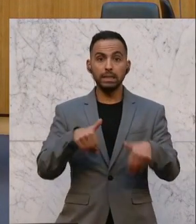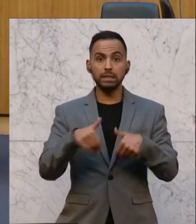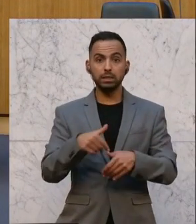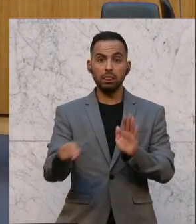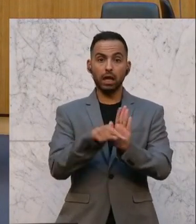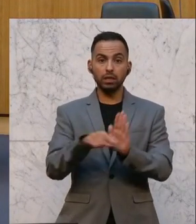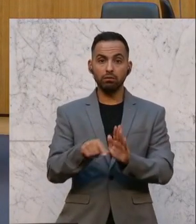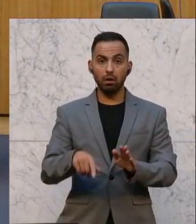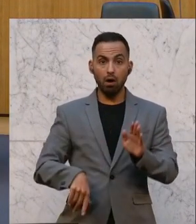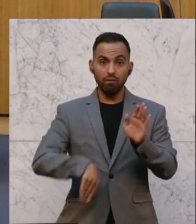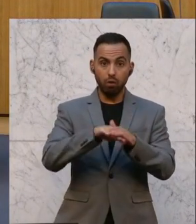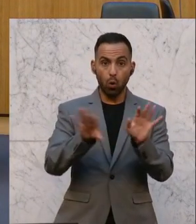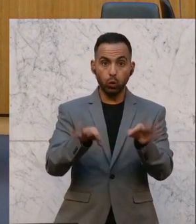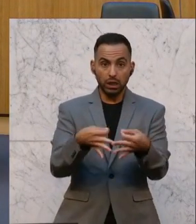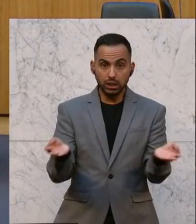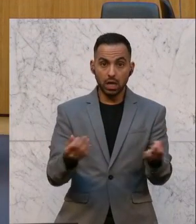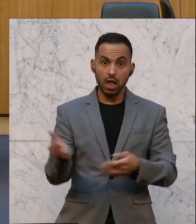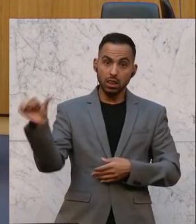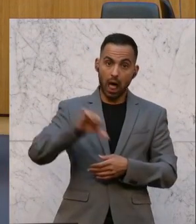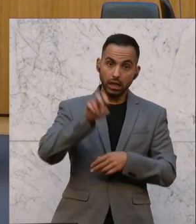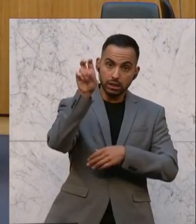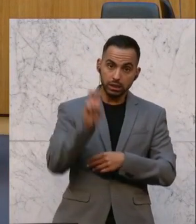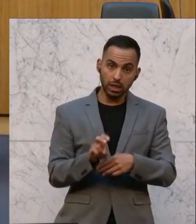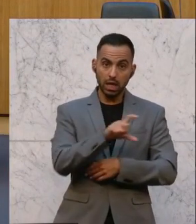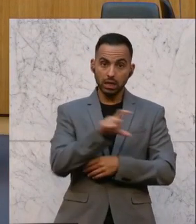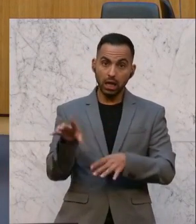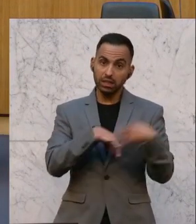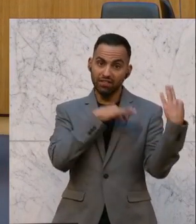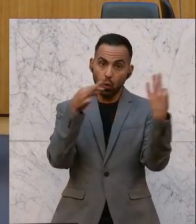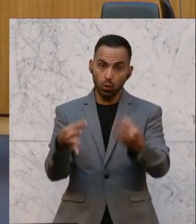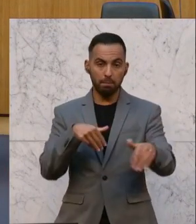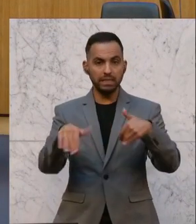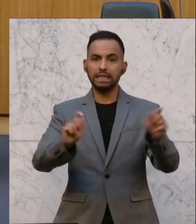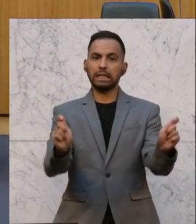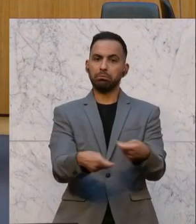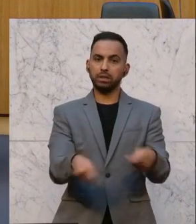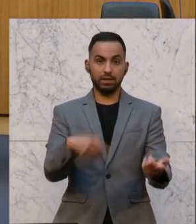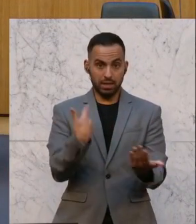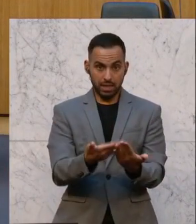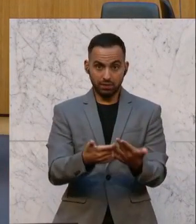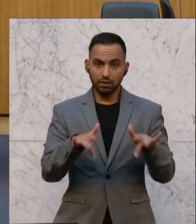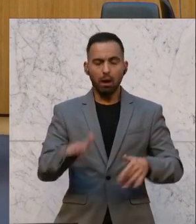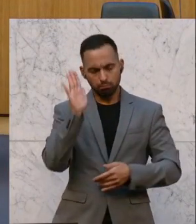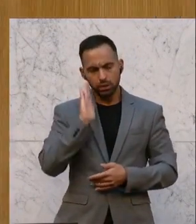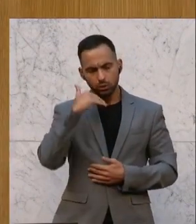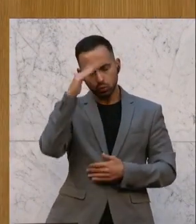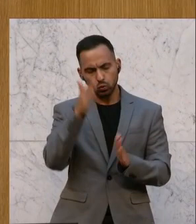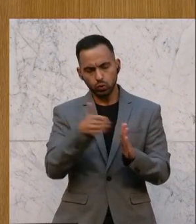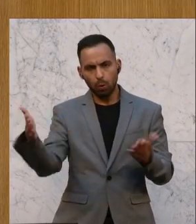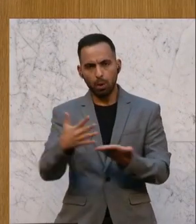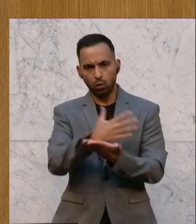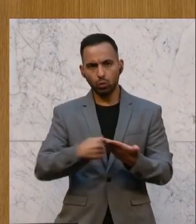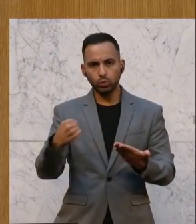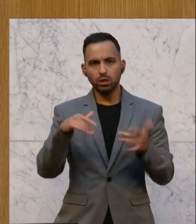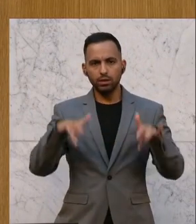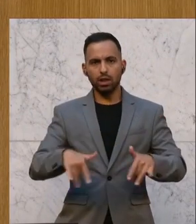nicht. Ganz oder gar nicht, heißt da. Nachsitzen, Klasse wiederholen gibt es für Minister nicht. Und deswegen nützen Sie den Sommer bitte, um in die Gänge zu